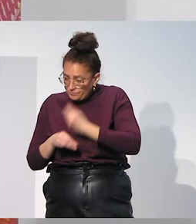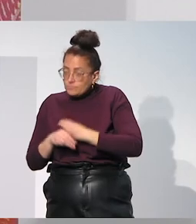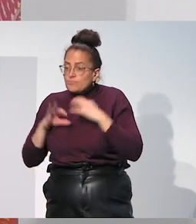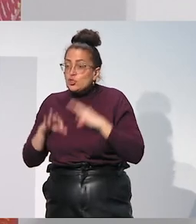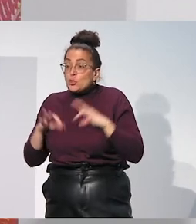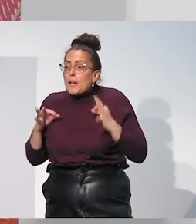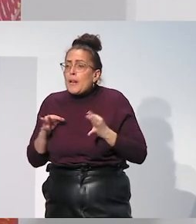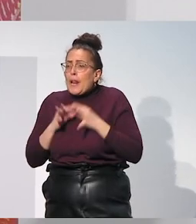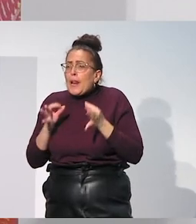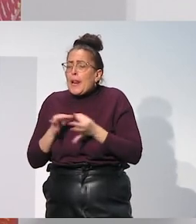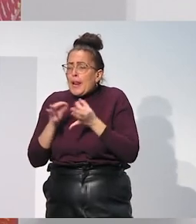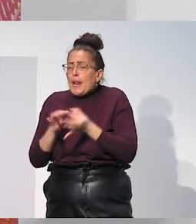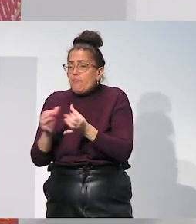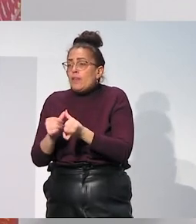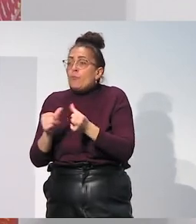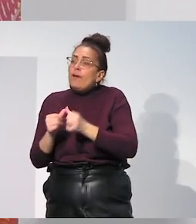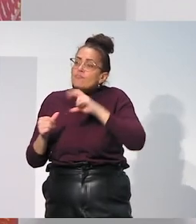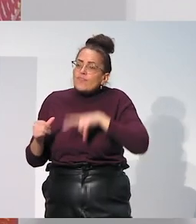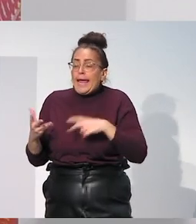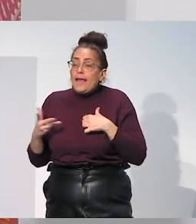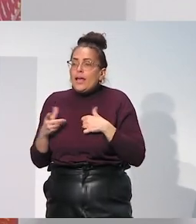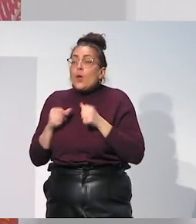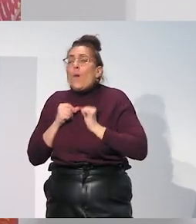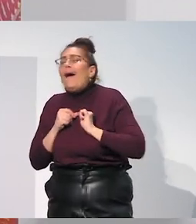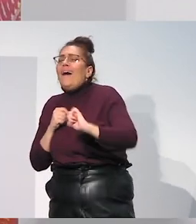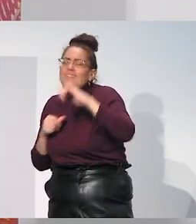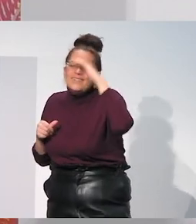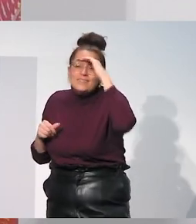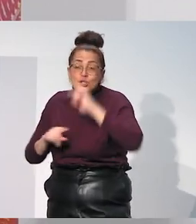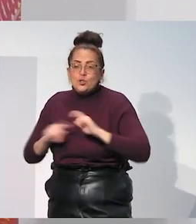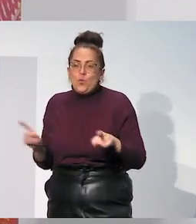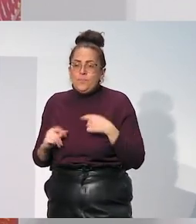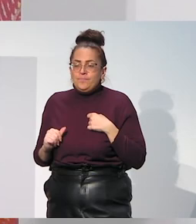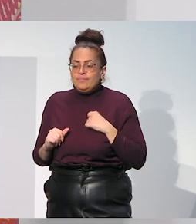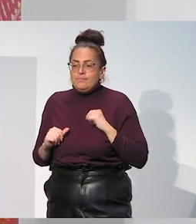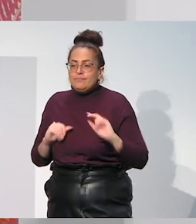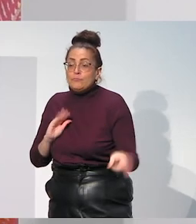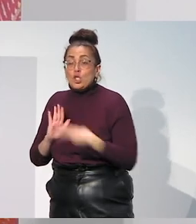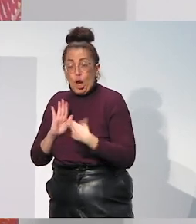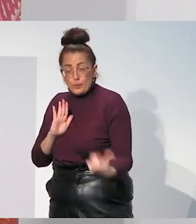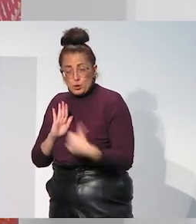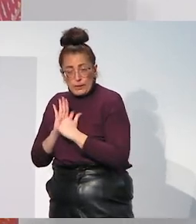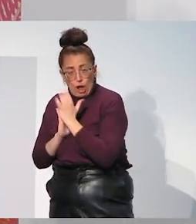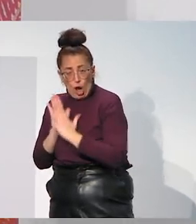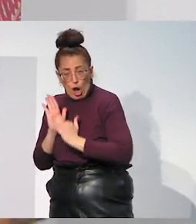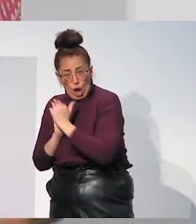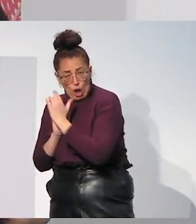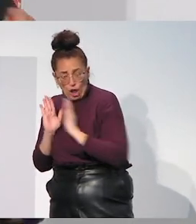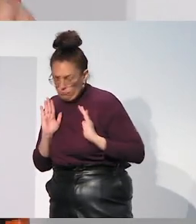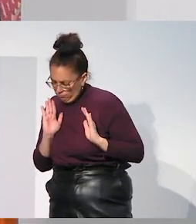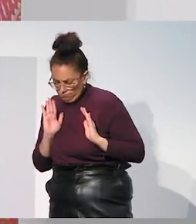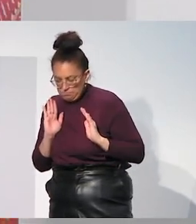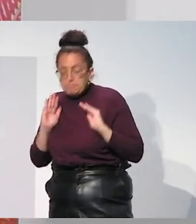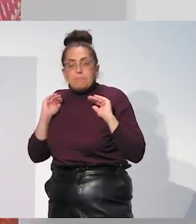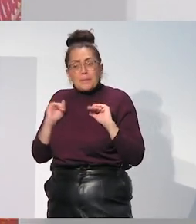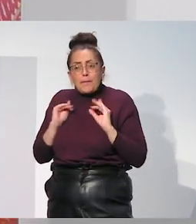escapades, encore une fois, dans un registre très limité et très normé. Mais en même temps, elle dit d'ailleurs, hein, qu'elle commence